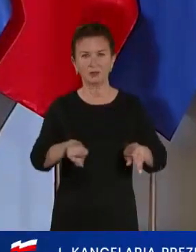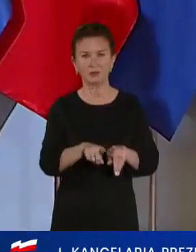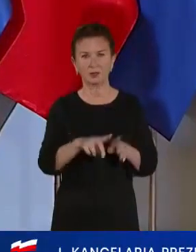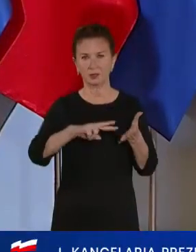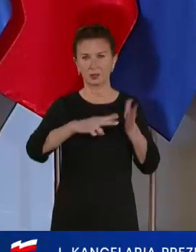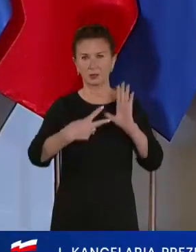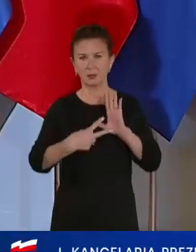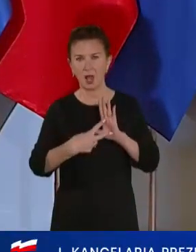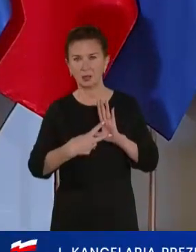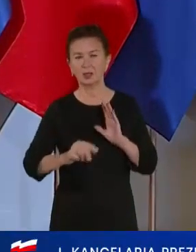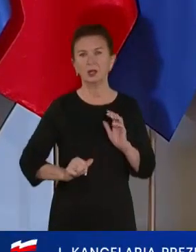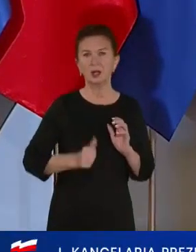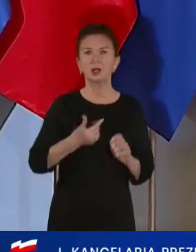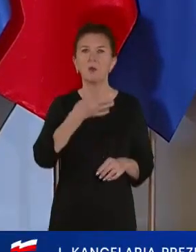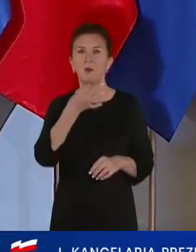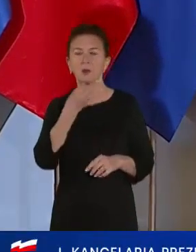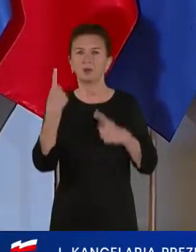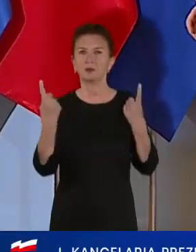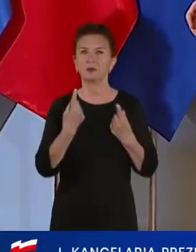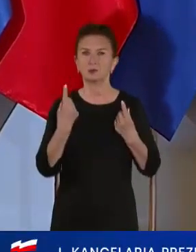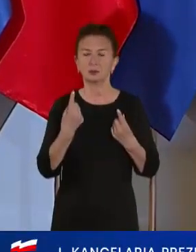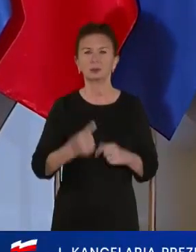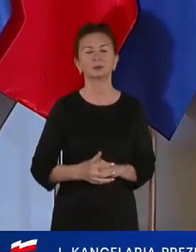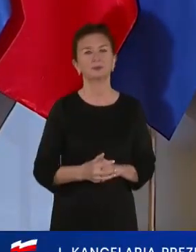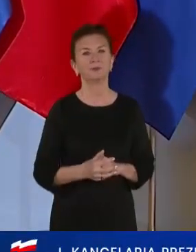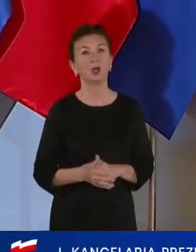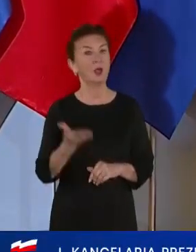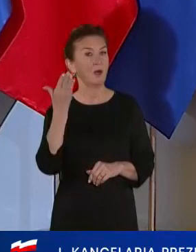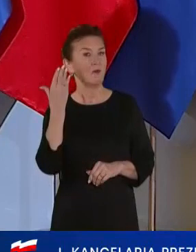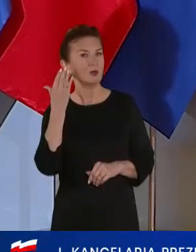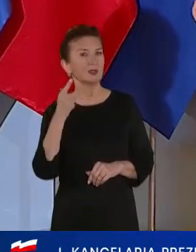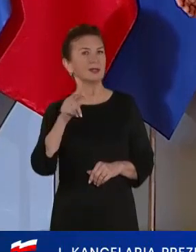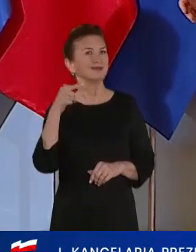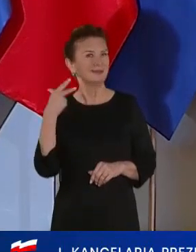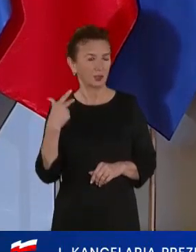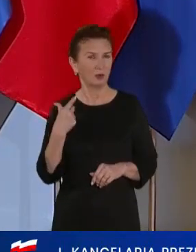strat związanych z epidemią. W ostatnich tygodniach